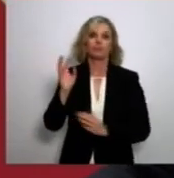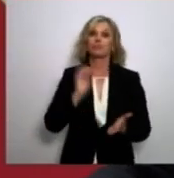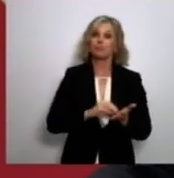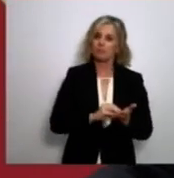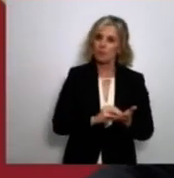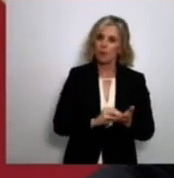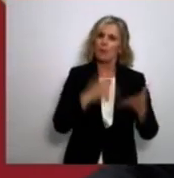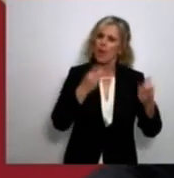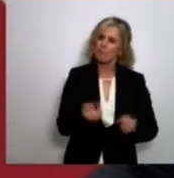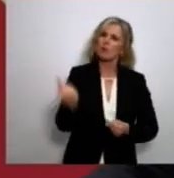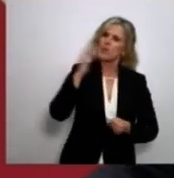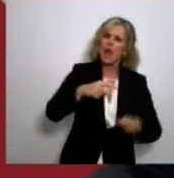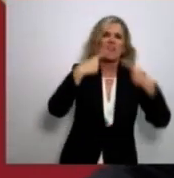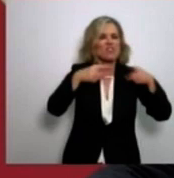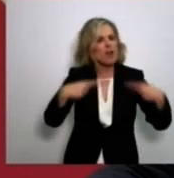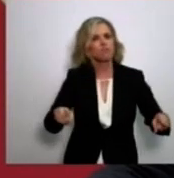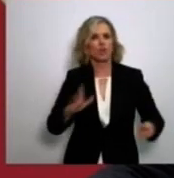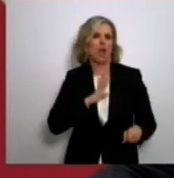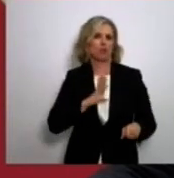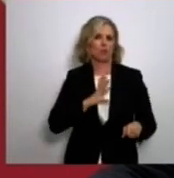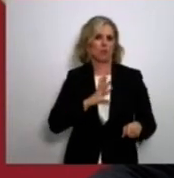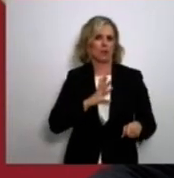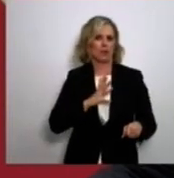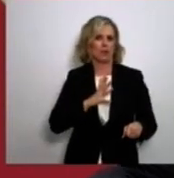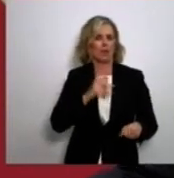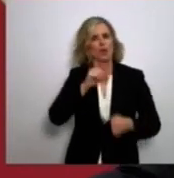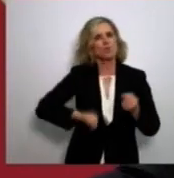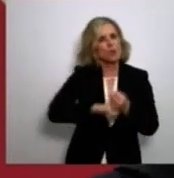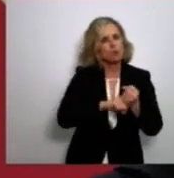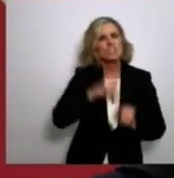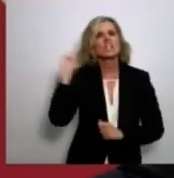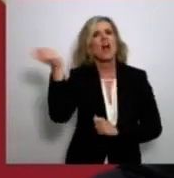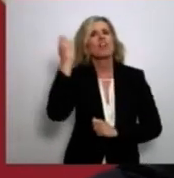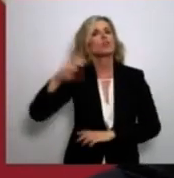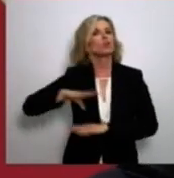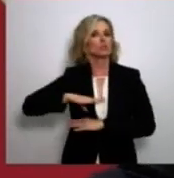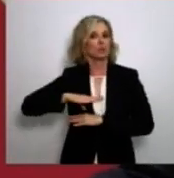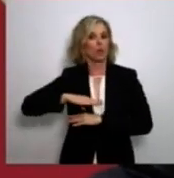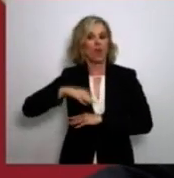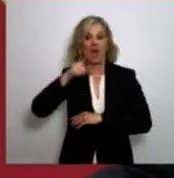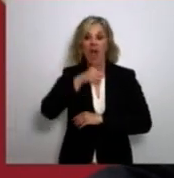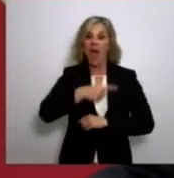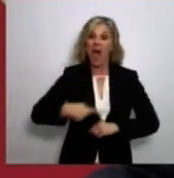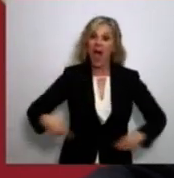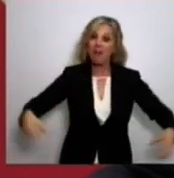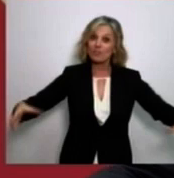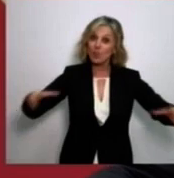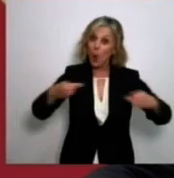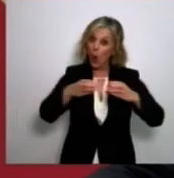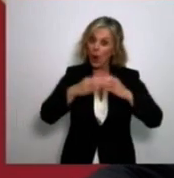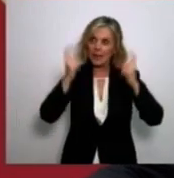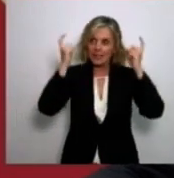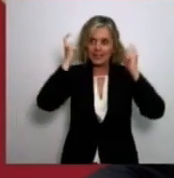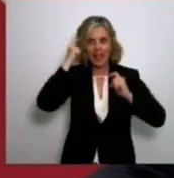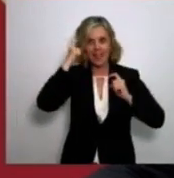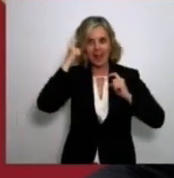από τον Δημοκρατικό Στρατό, ήταν με τον Εθνικό Στρατό. Όλοι αυτοί έχουν καταλάβει ότι μας ενώνει η Ελλάδα, η